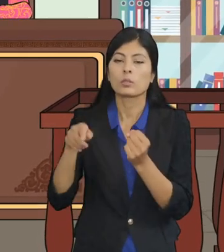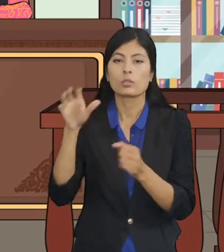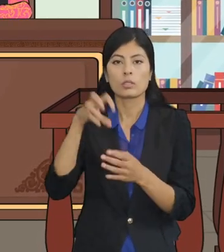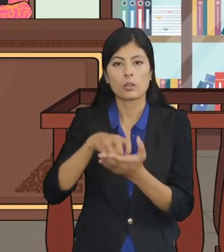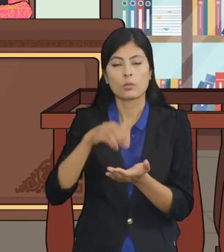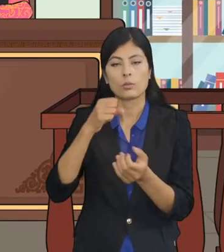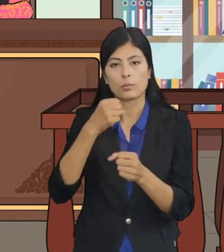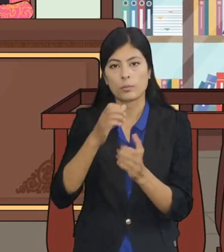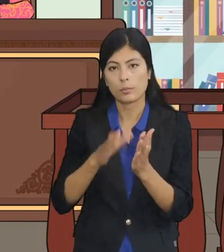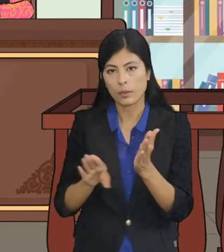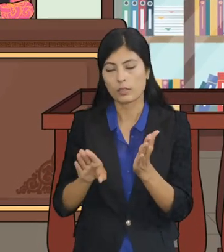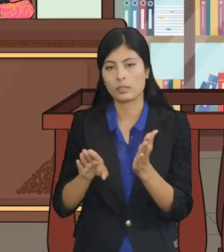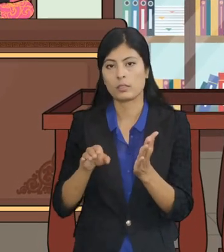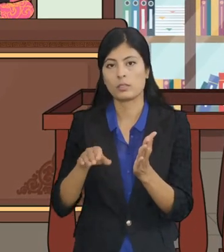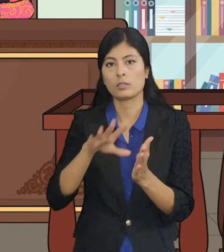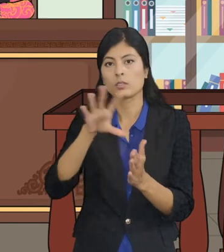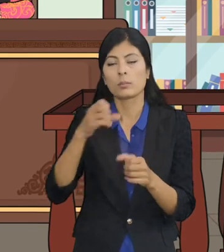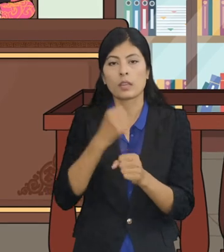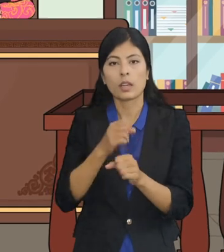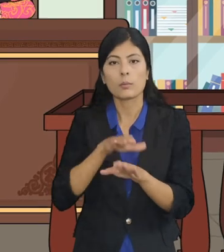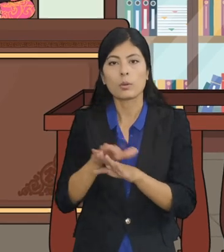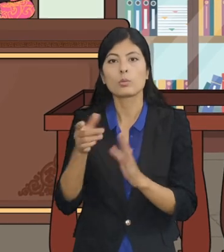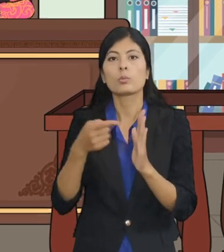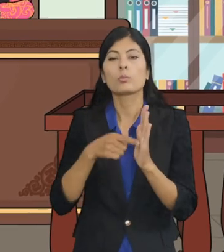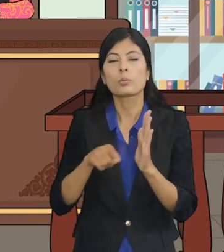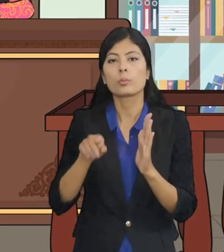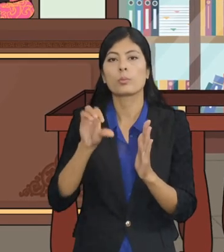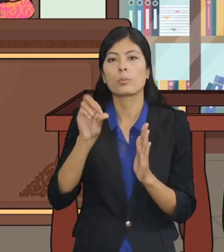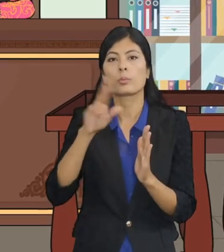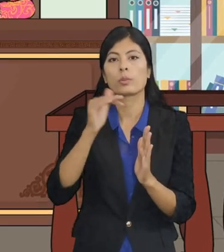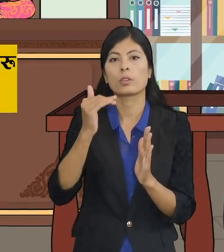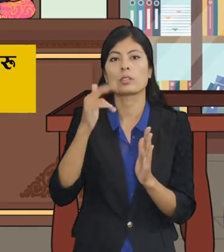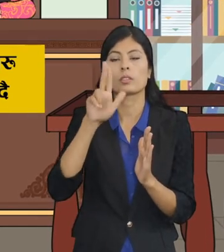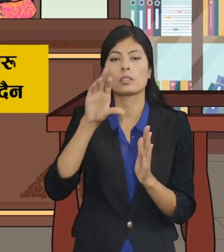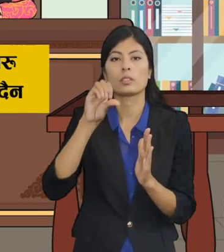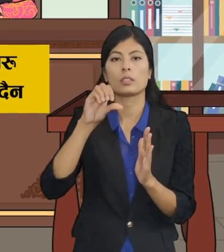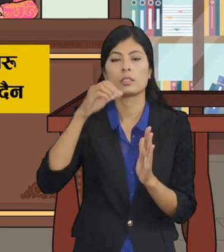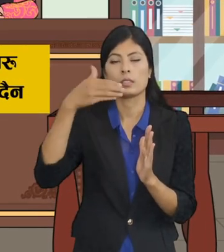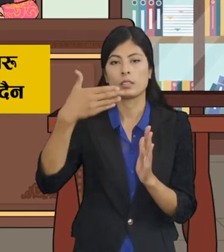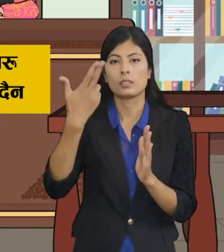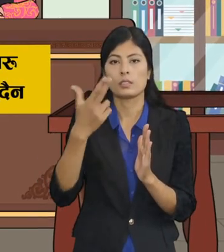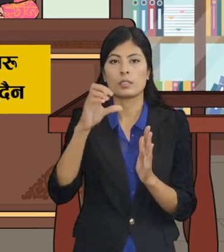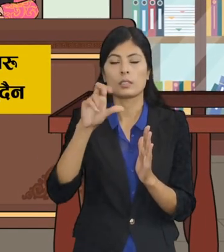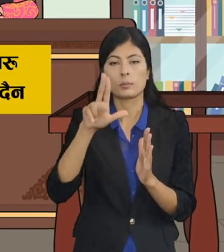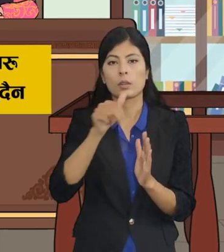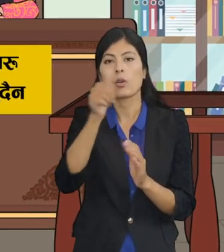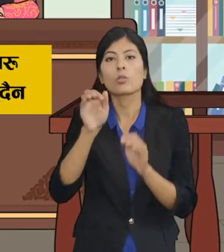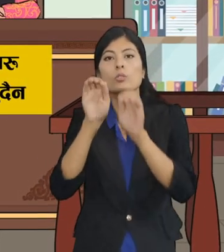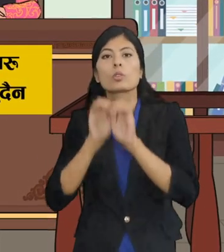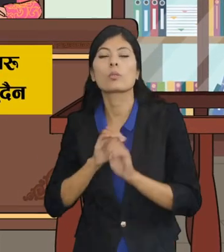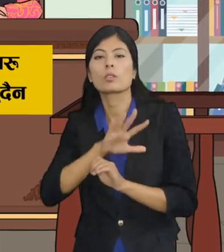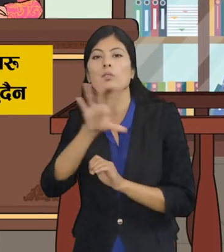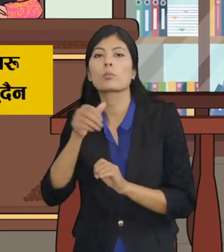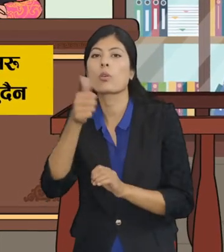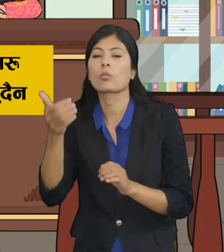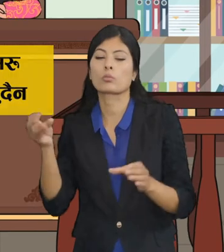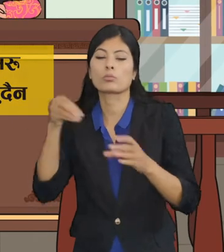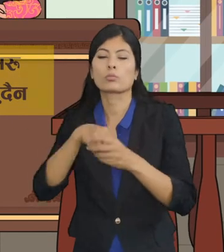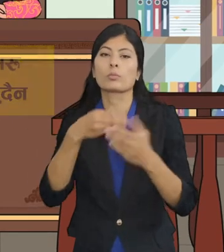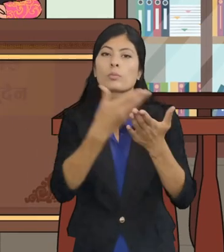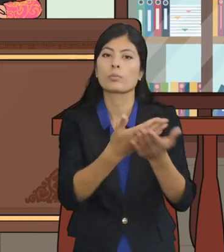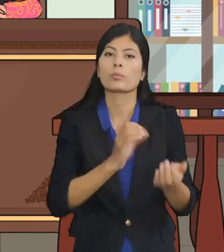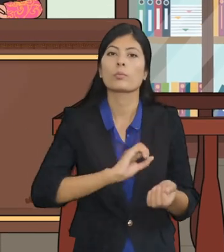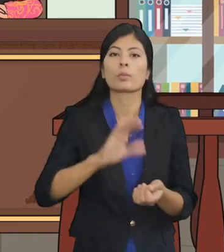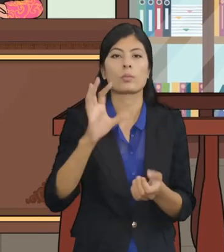मुद्दाहरूको कागजातको प्रतिलिपि वादी प्रतिवादी र अन्य कुनै सरकारवाला बाहेक अरू कसैलाई उपलब्ध गराउनु हुँदैन।